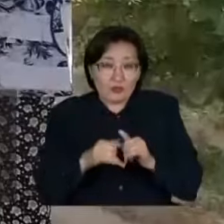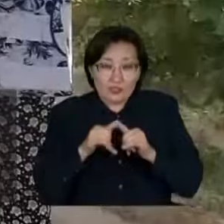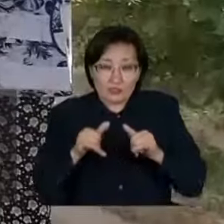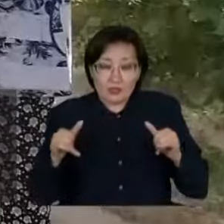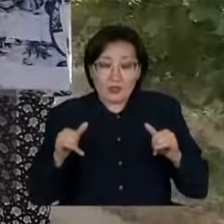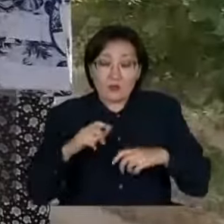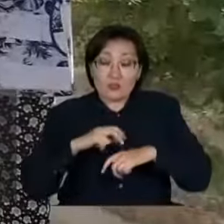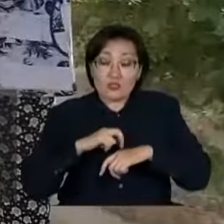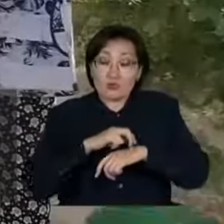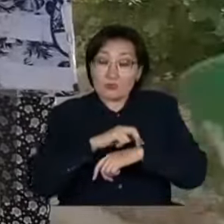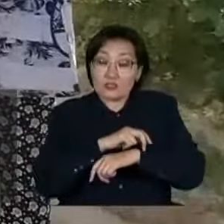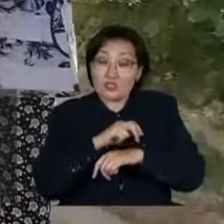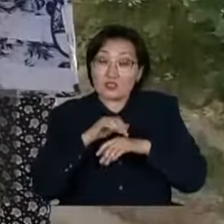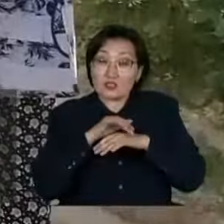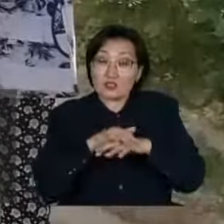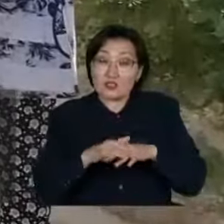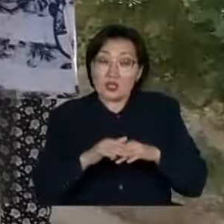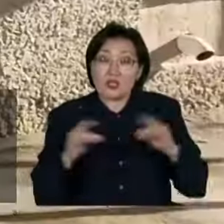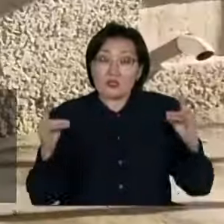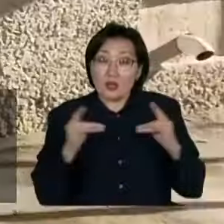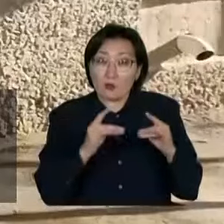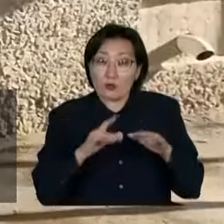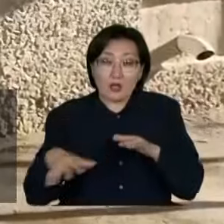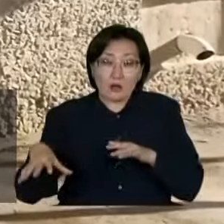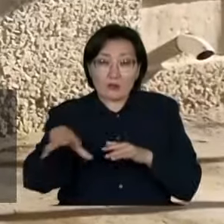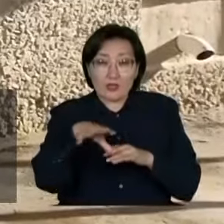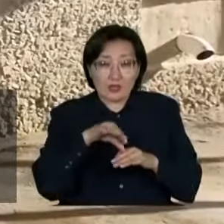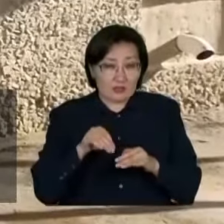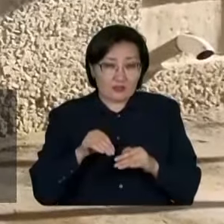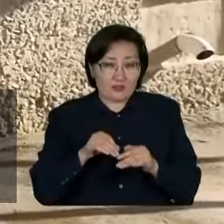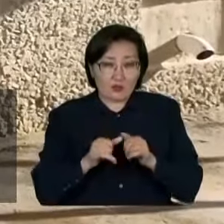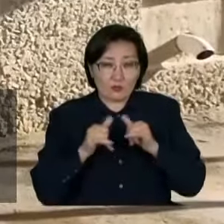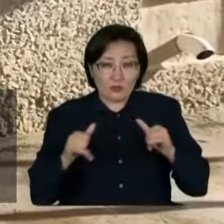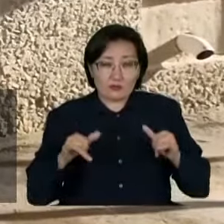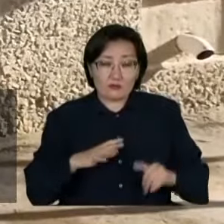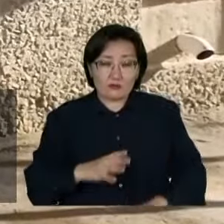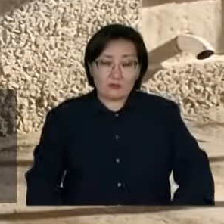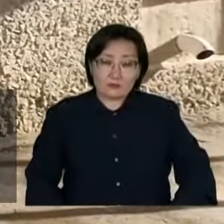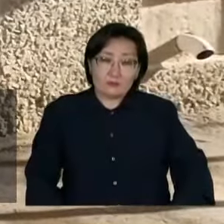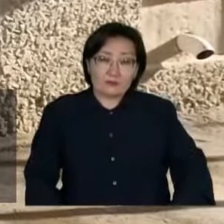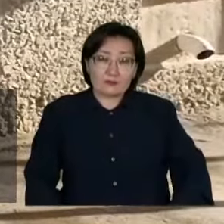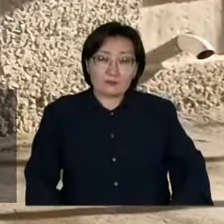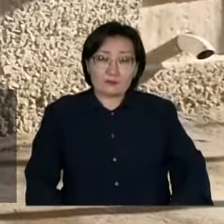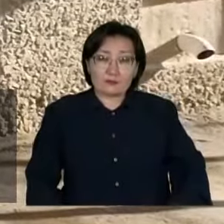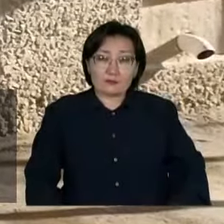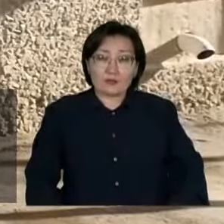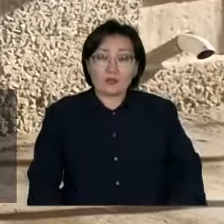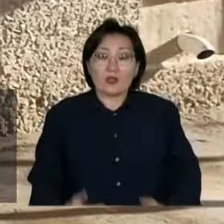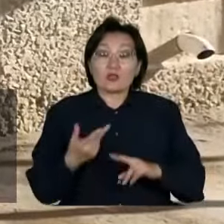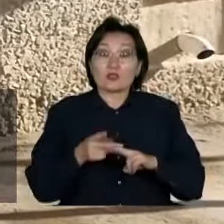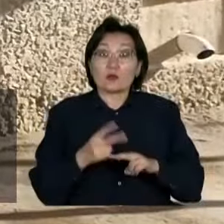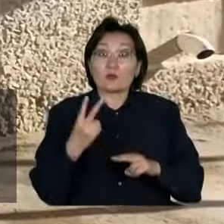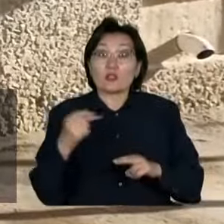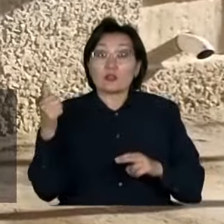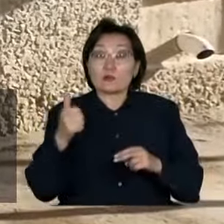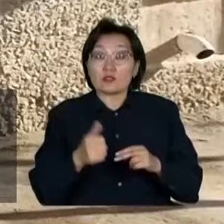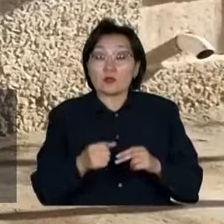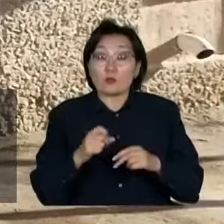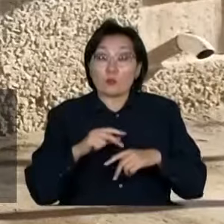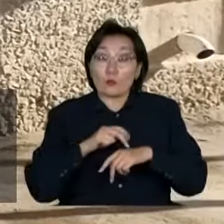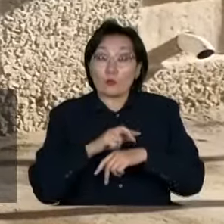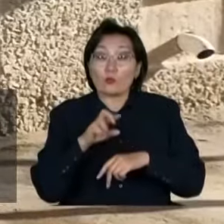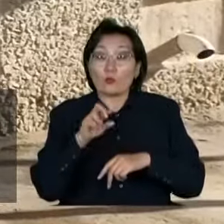Жәндік тіпті жатар орынға да жайғасыпты. Буквально, может быть, недели две назад столкнулись с тем, что... Осыдан екі апта бұрын бүргілер